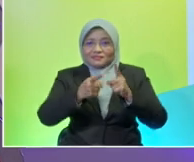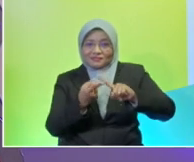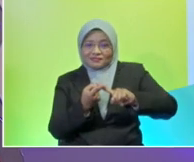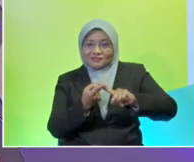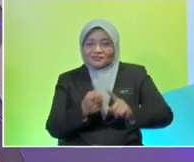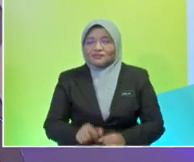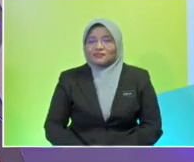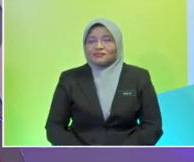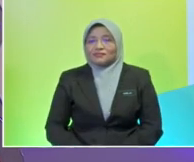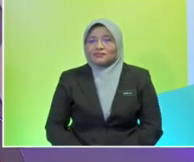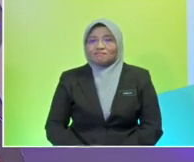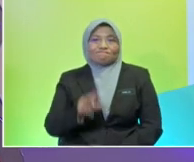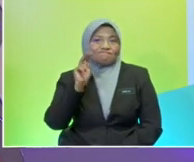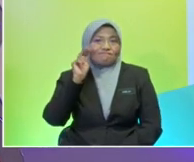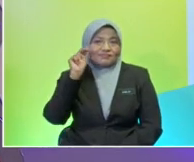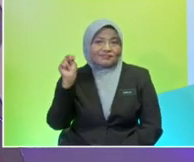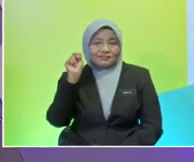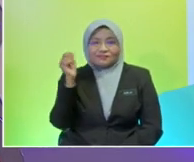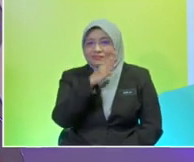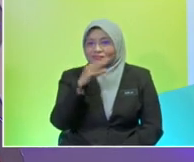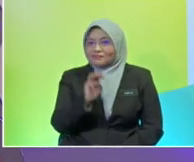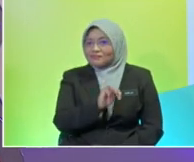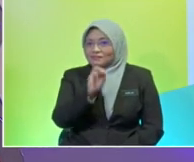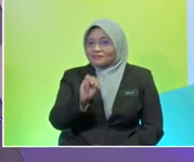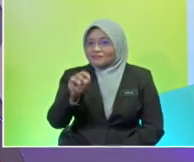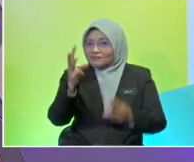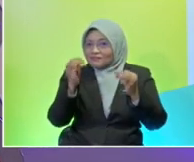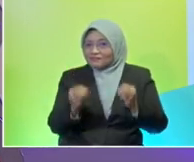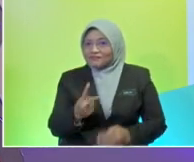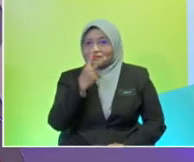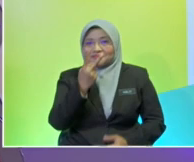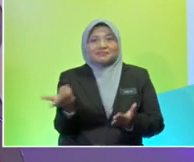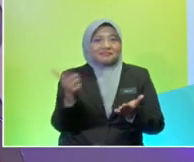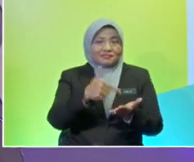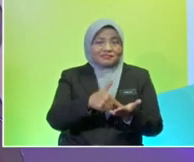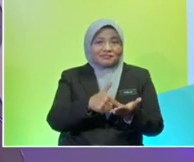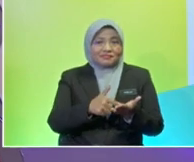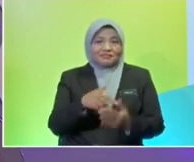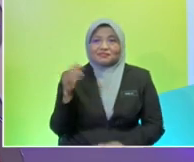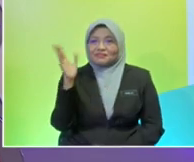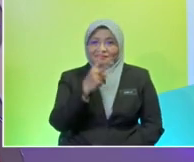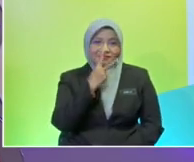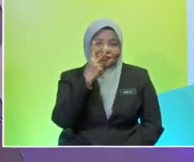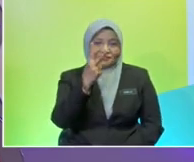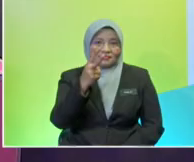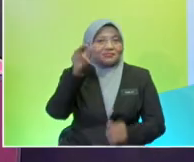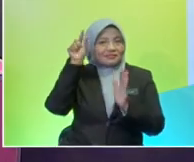sudah tentu tidak tengok Apa itu Cuaca panas kalau itu Mari kita sama-sama saksikan slide yang telah